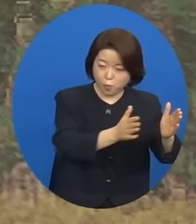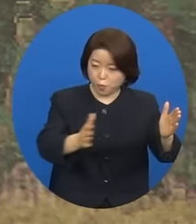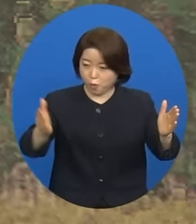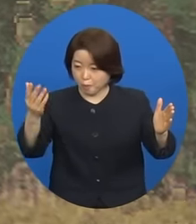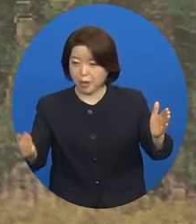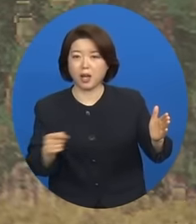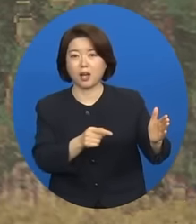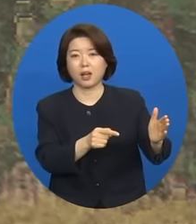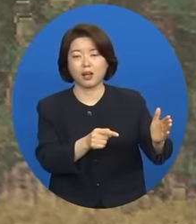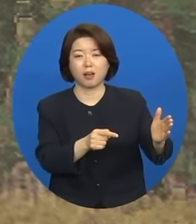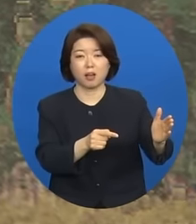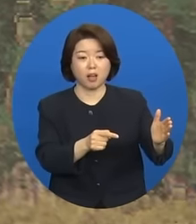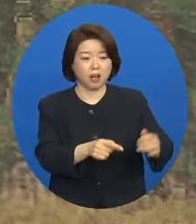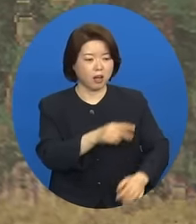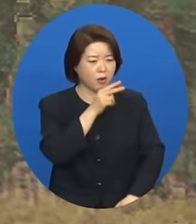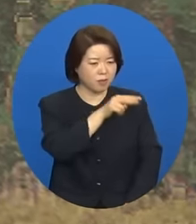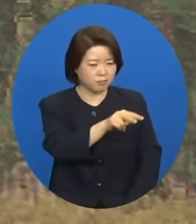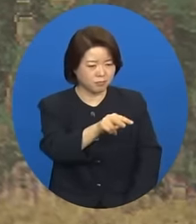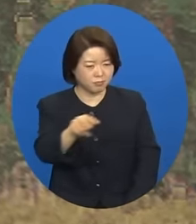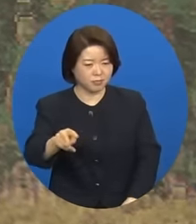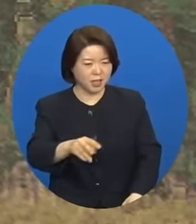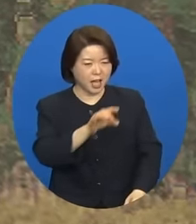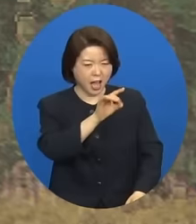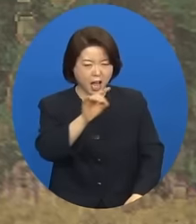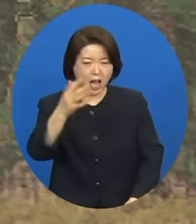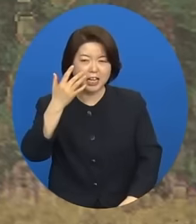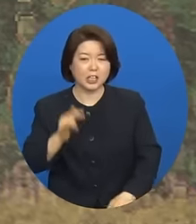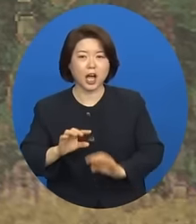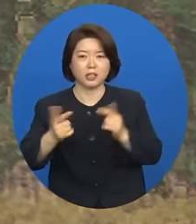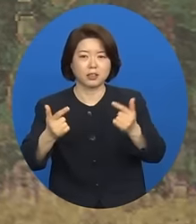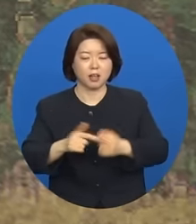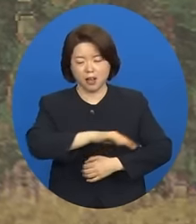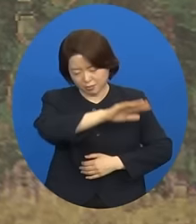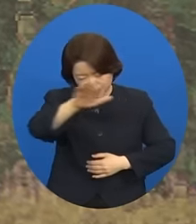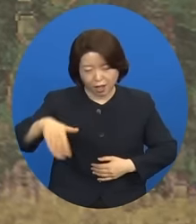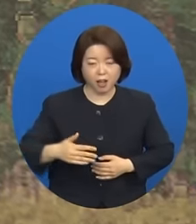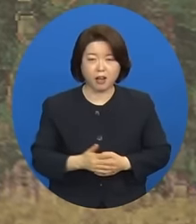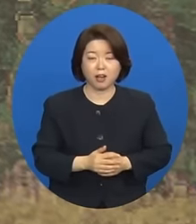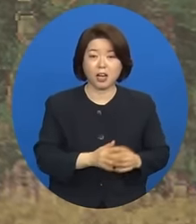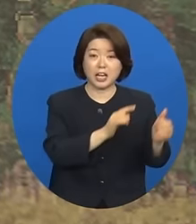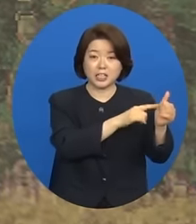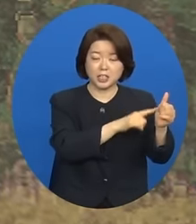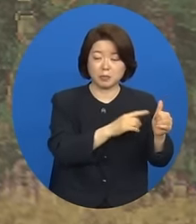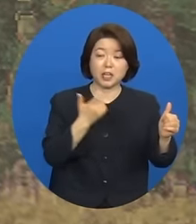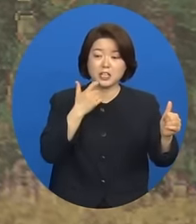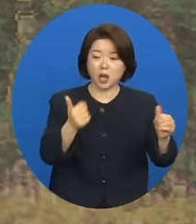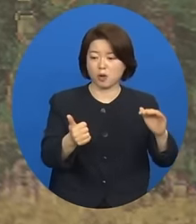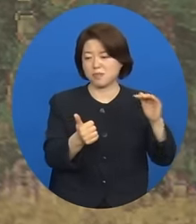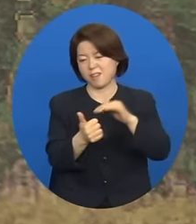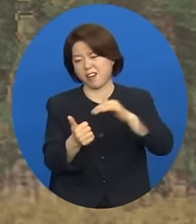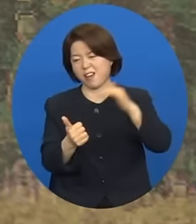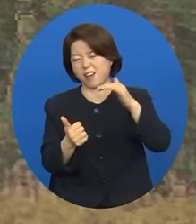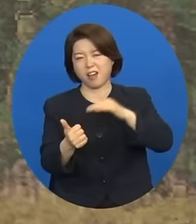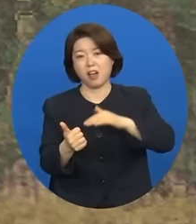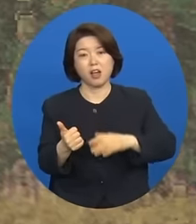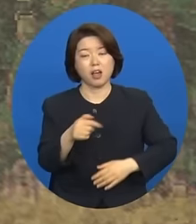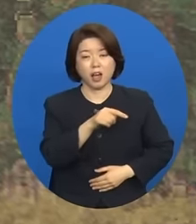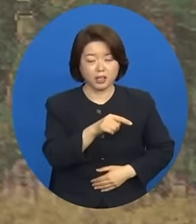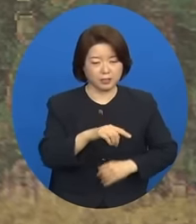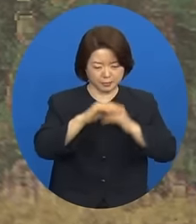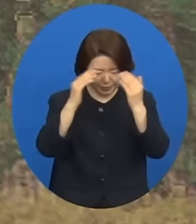그 장면을 놓치지 않고 그 야곱이 라반에게 부당하게 당하는 그 장면들을 다 보았다는